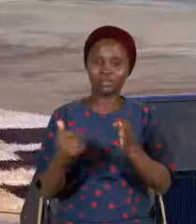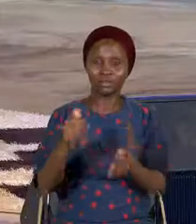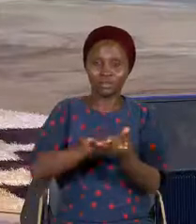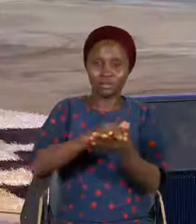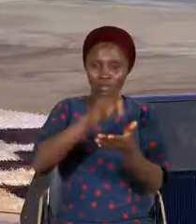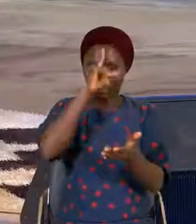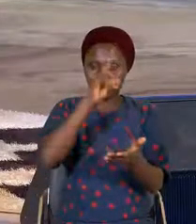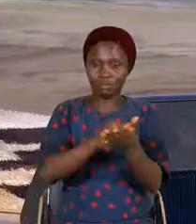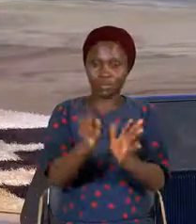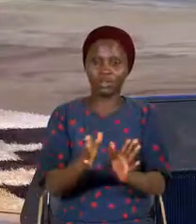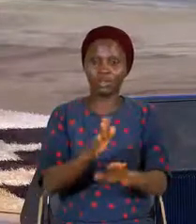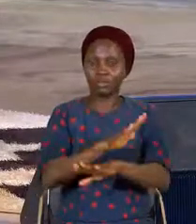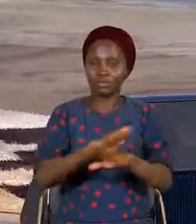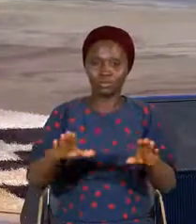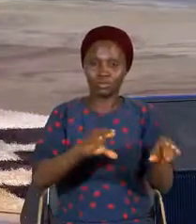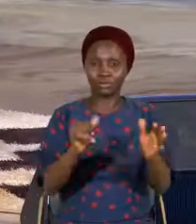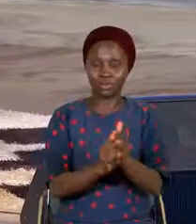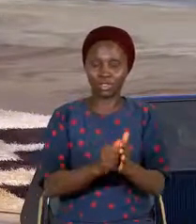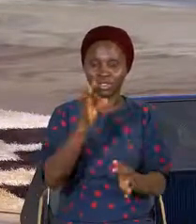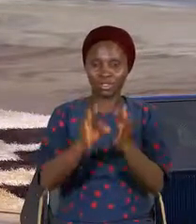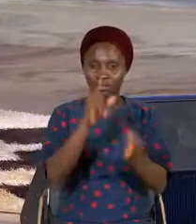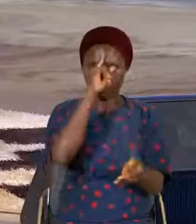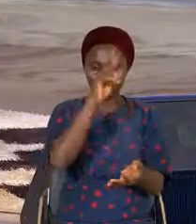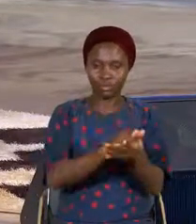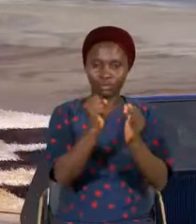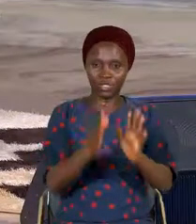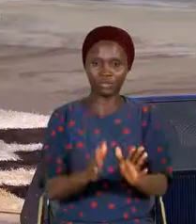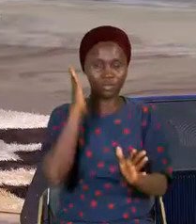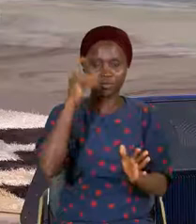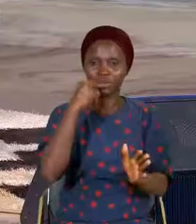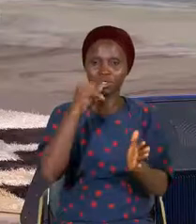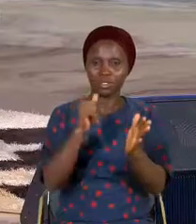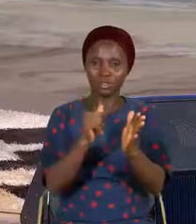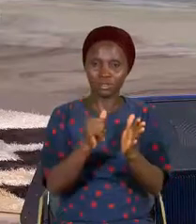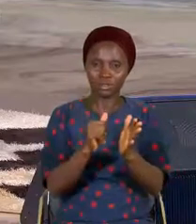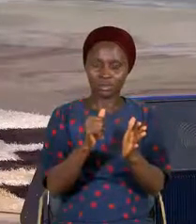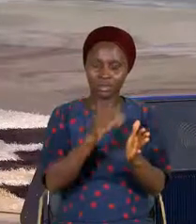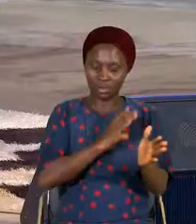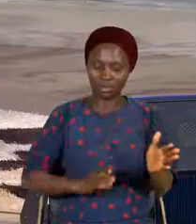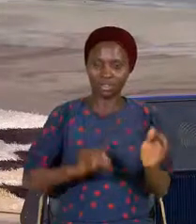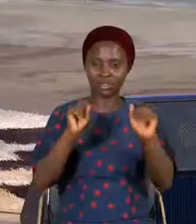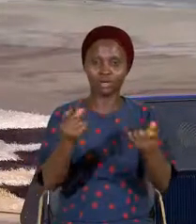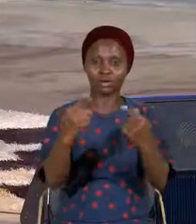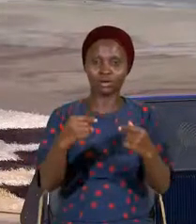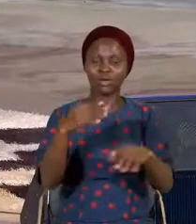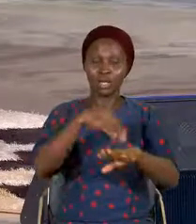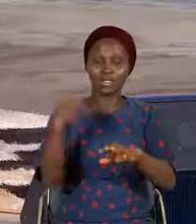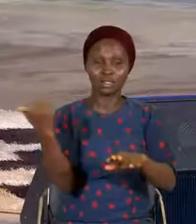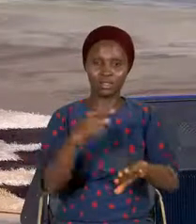ainsi. Le croyant dit que Christ viendra à tout moment. Un vrai croyant dira ah, à cause de cela,